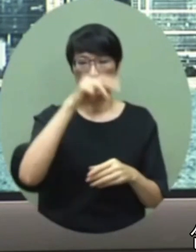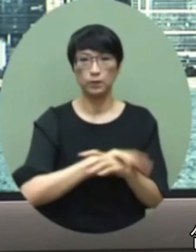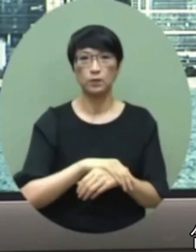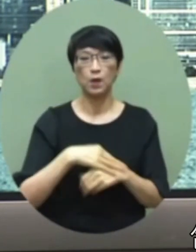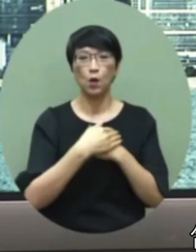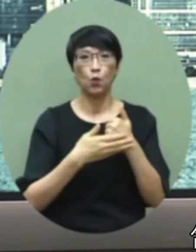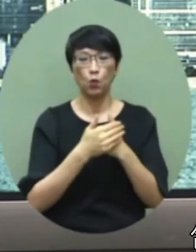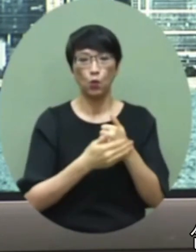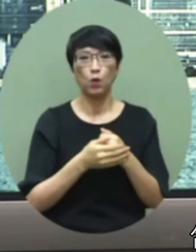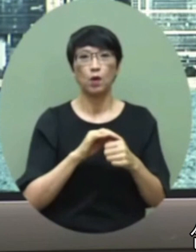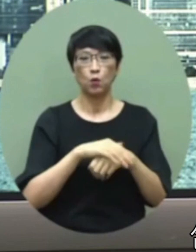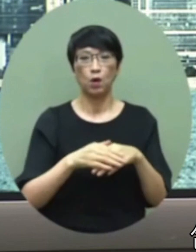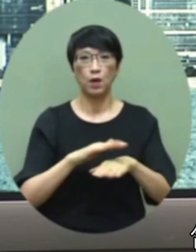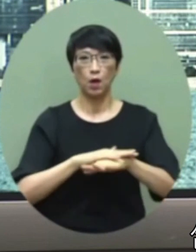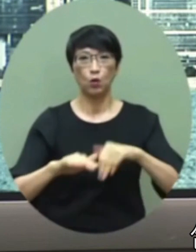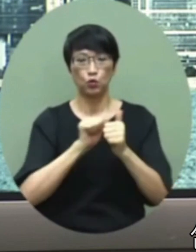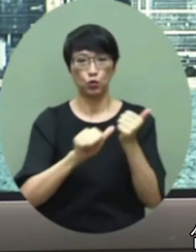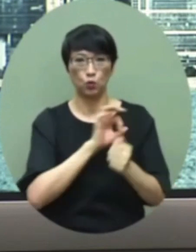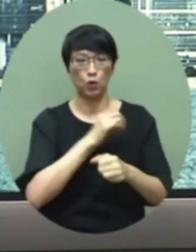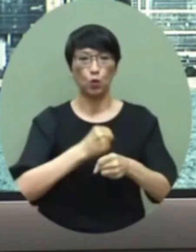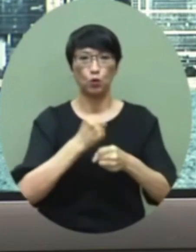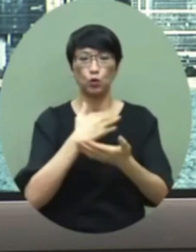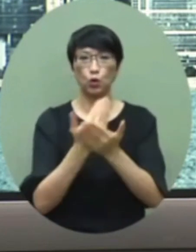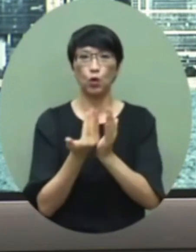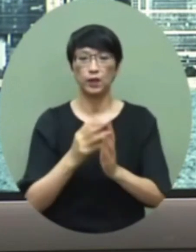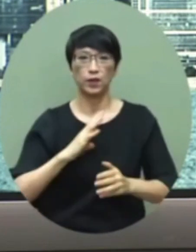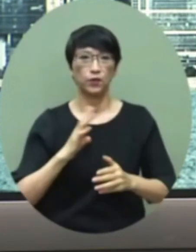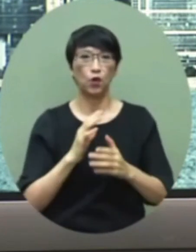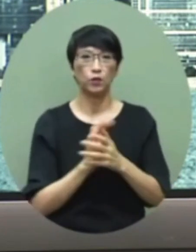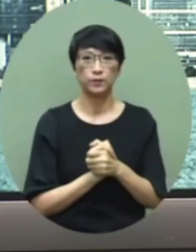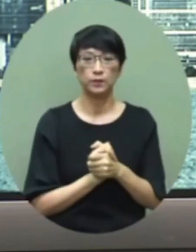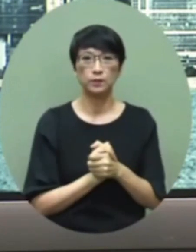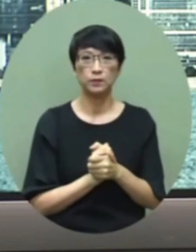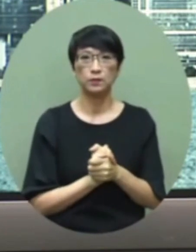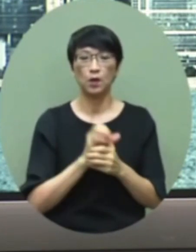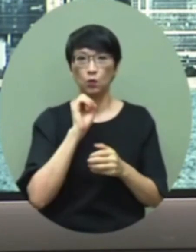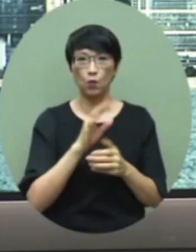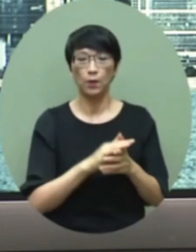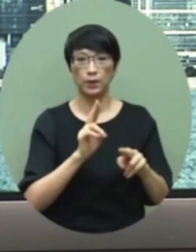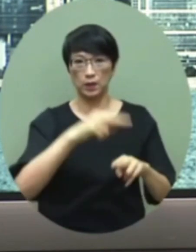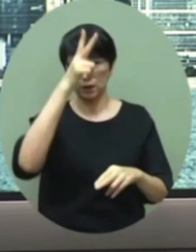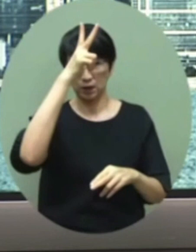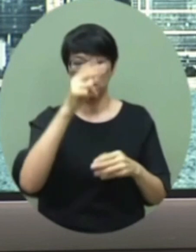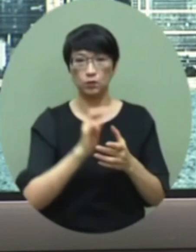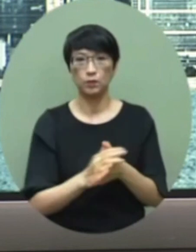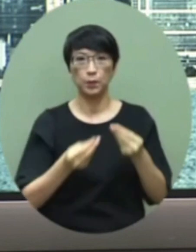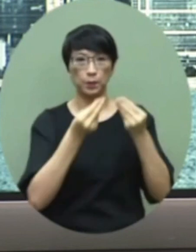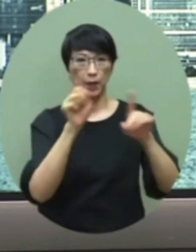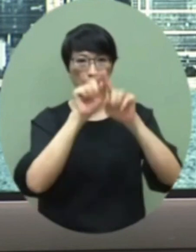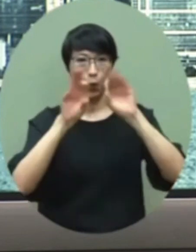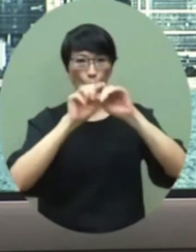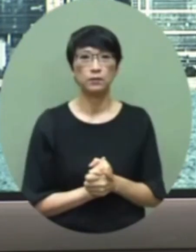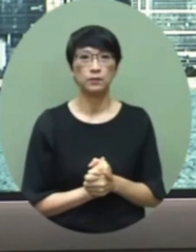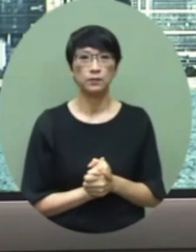國家安全委員會工作等有關情況，向中央人民政府提交報